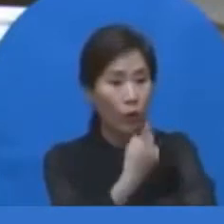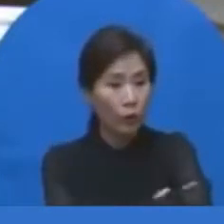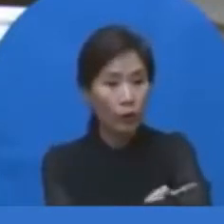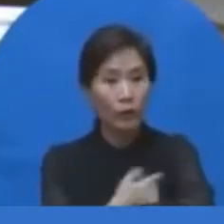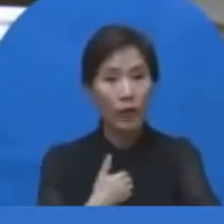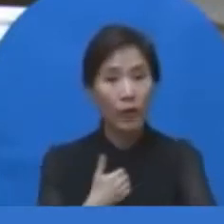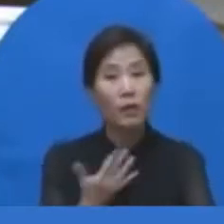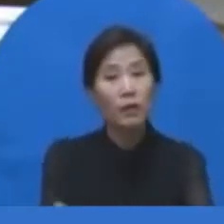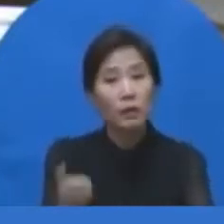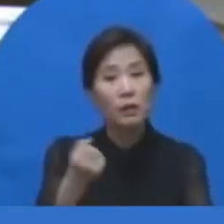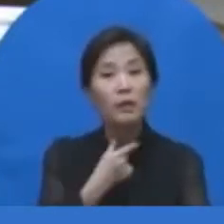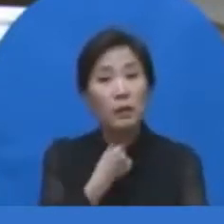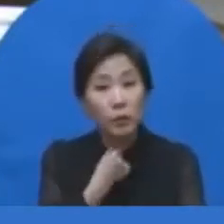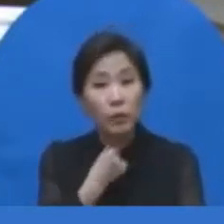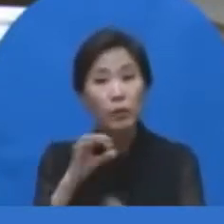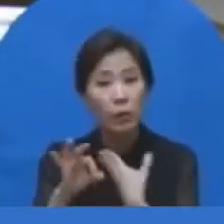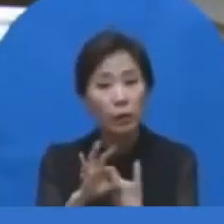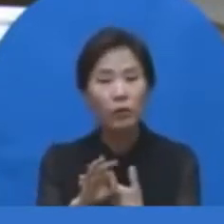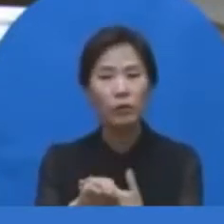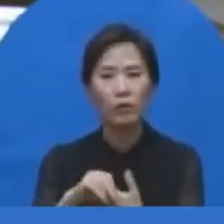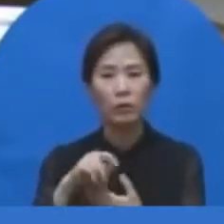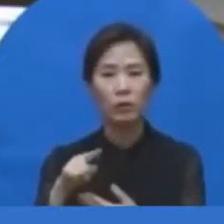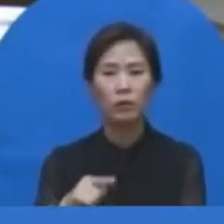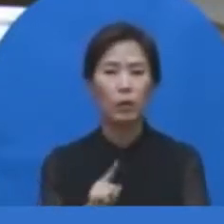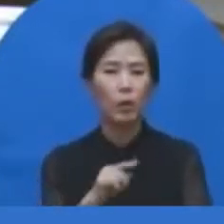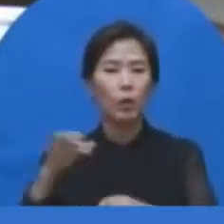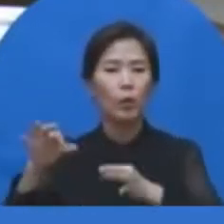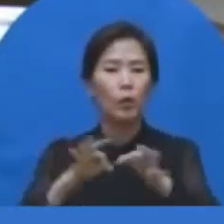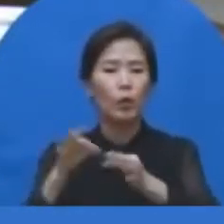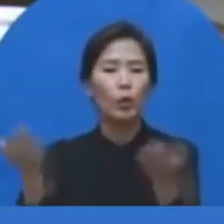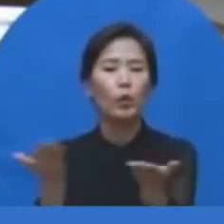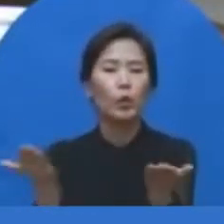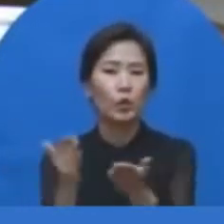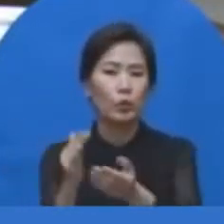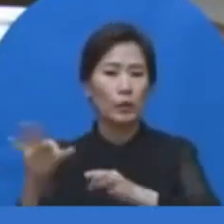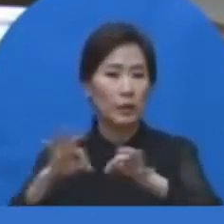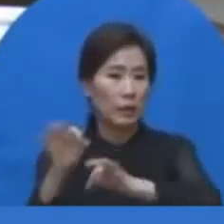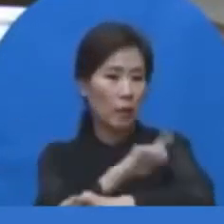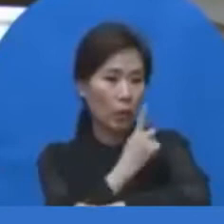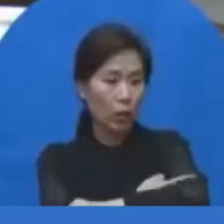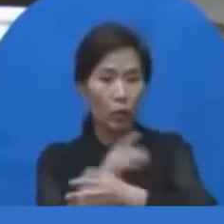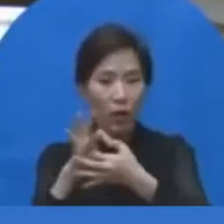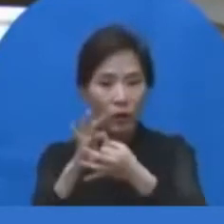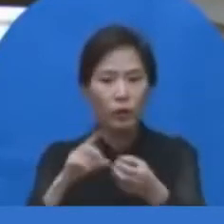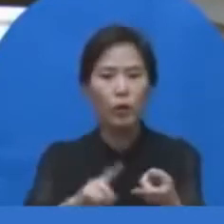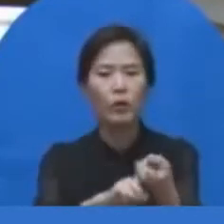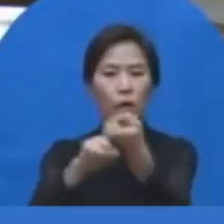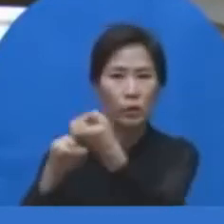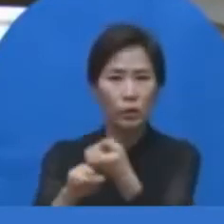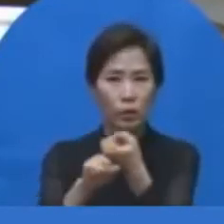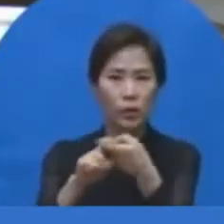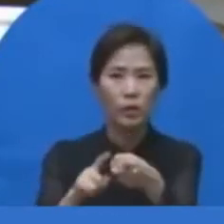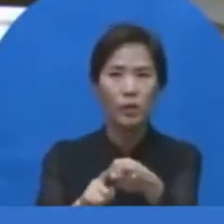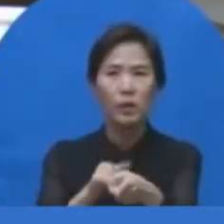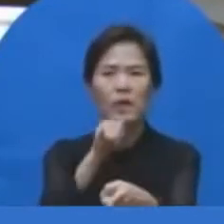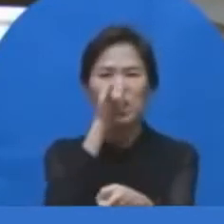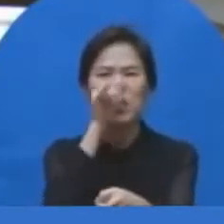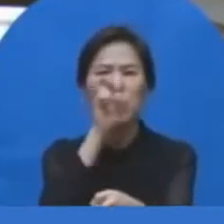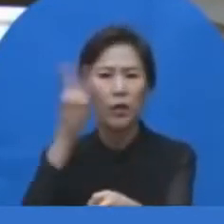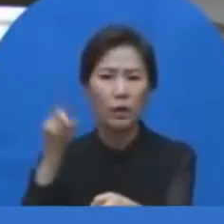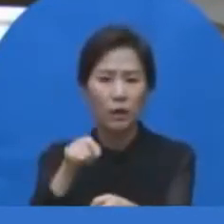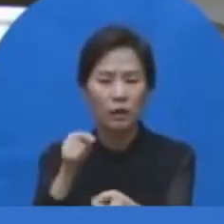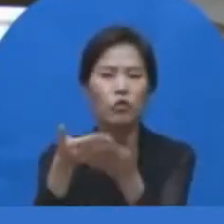하면 가급적 그 노동 3권 행사의 통로가 되는 노동조합의 존속 가능성을